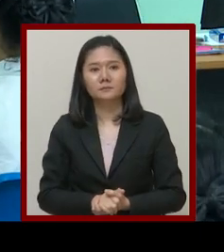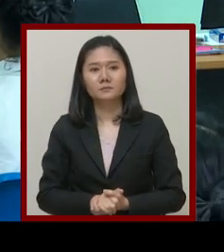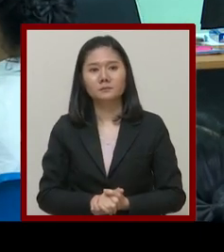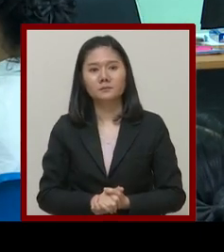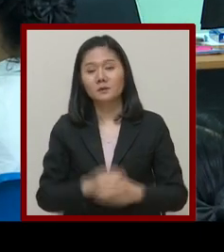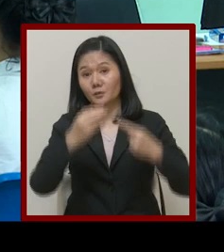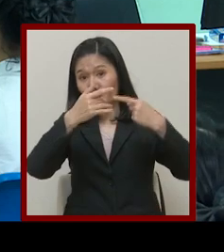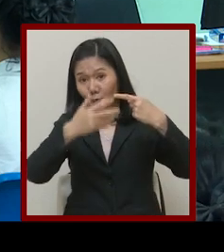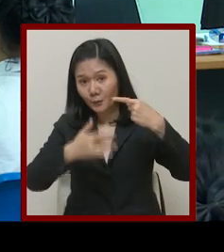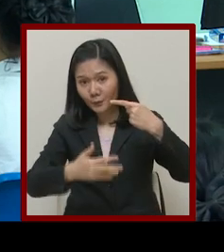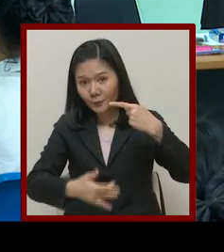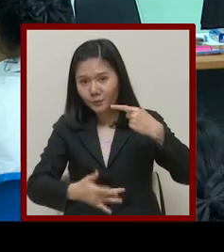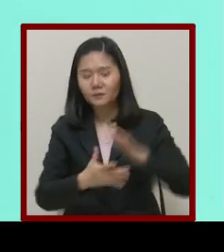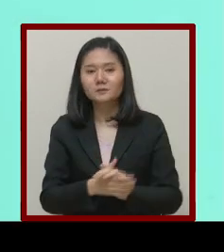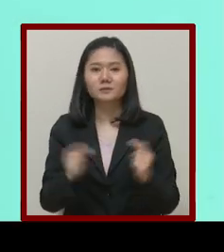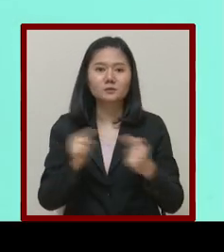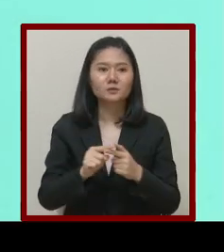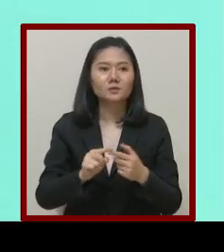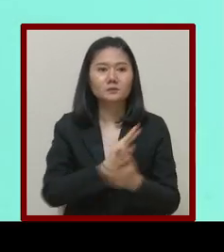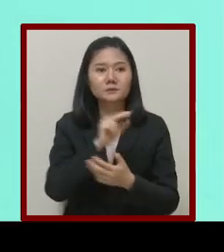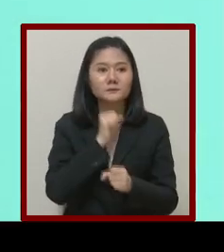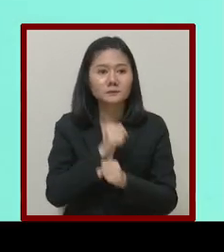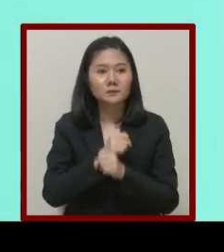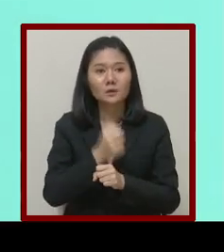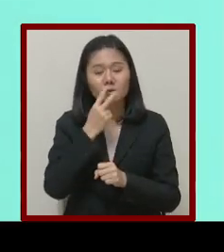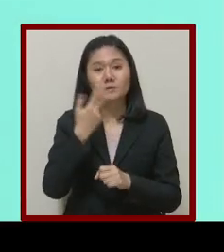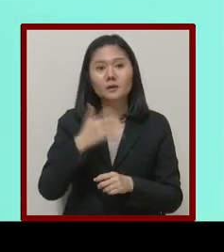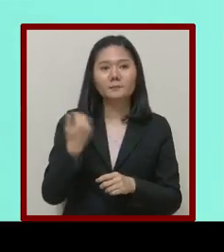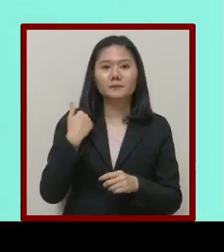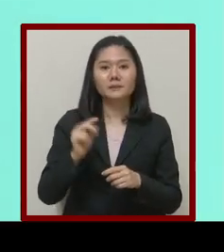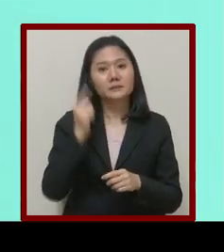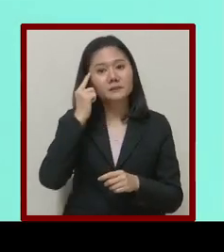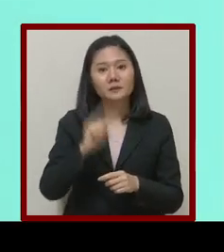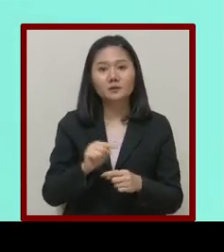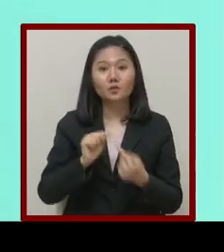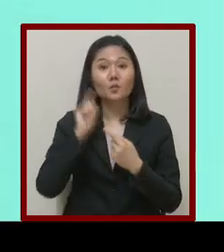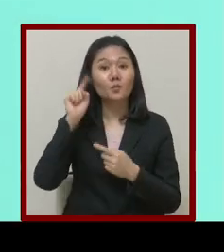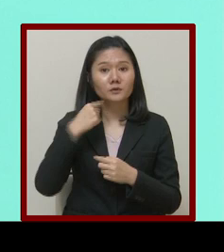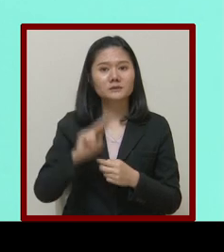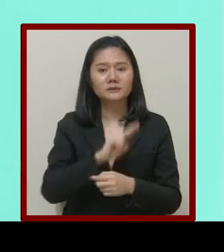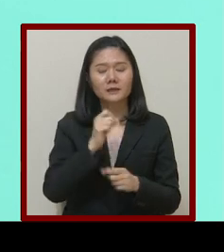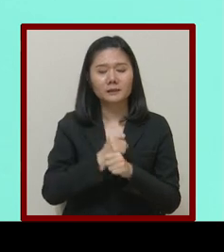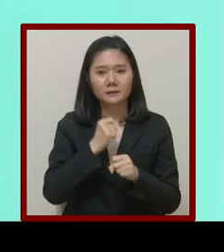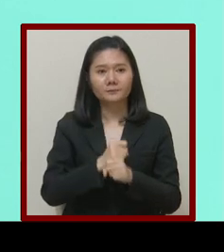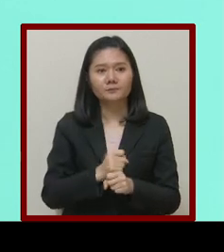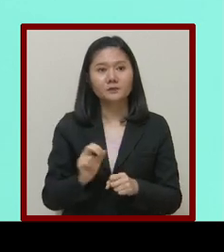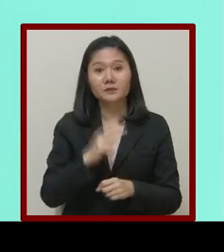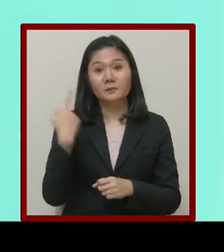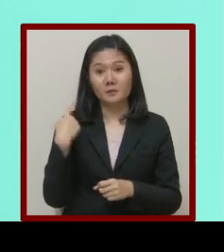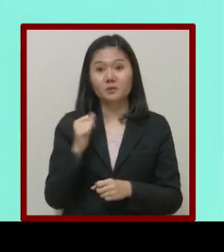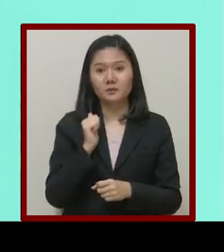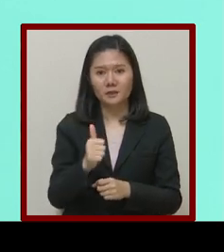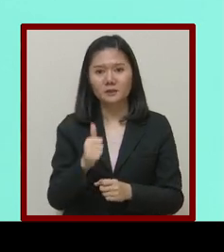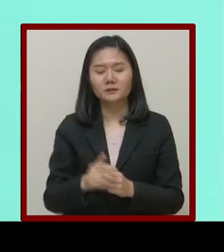งแต่สรรพคุณแล้วก็ในการนำมาใช้งานเนี่ยดูแล้วเนี่ยหลักๆน่าจะเป็นสุภาพสตรีใช่ไหมคะที่เอามาใช้ประโยชน์ตร